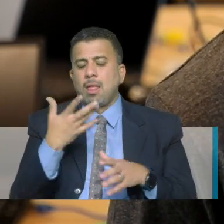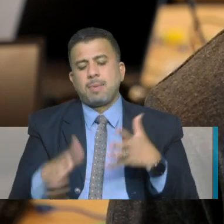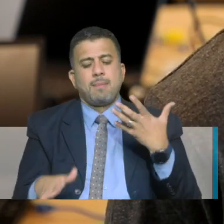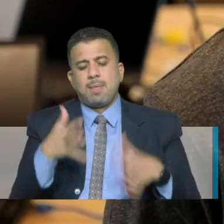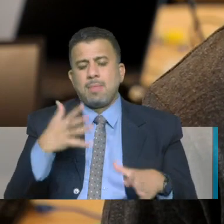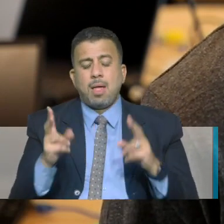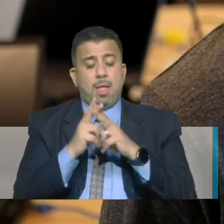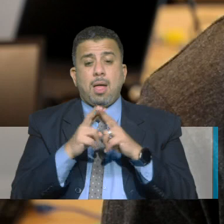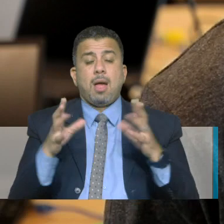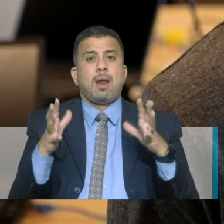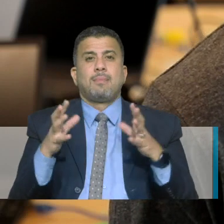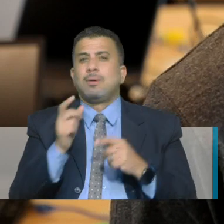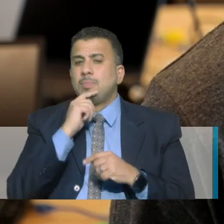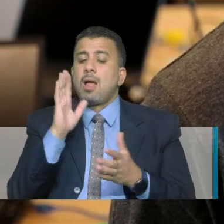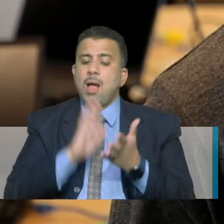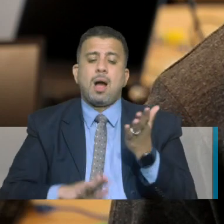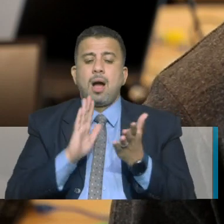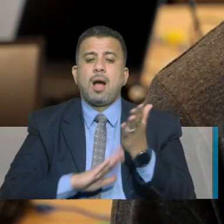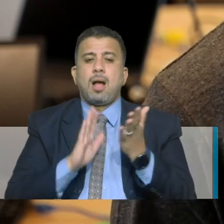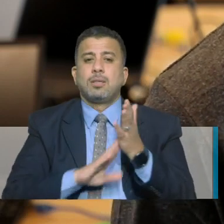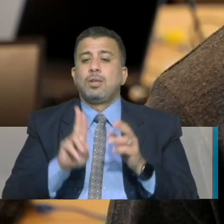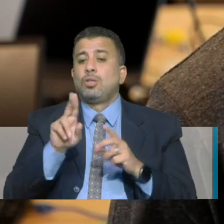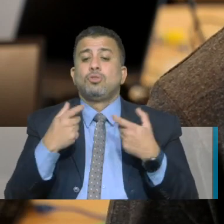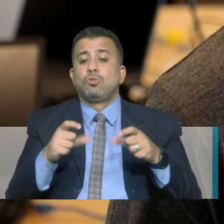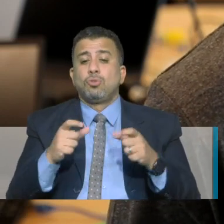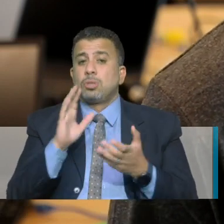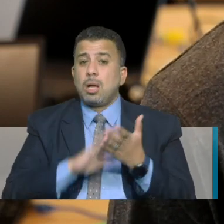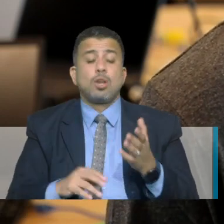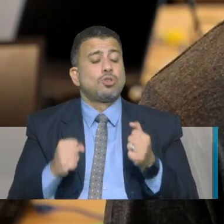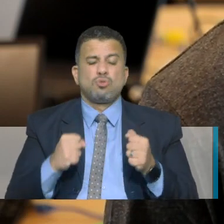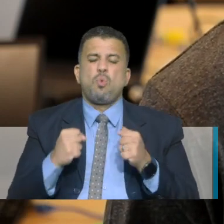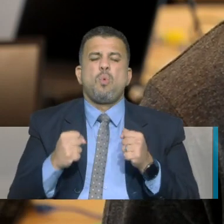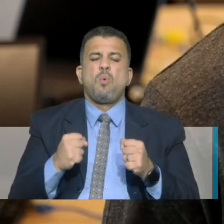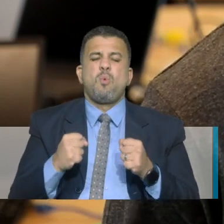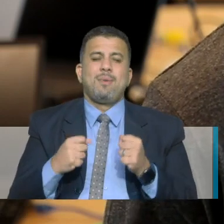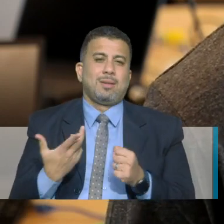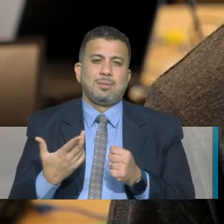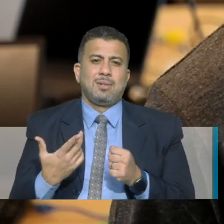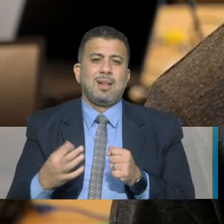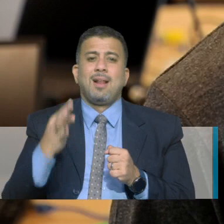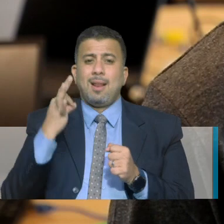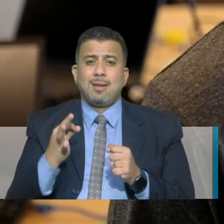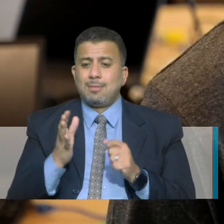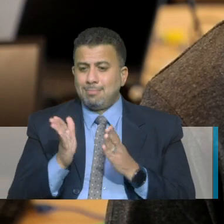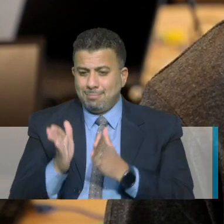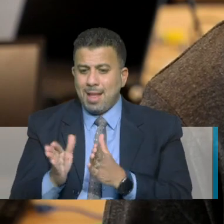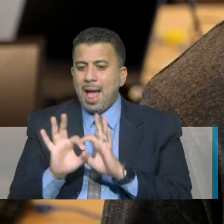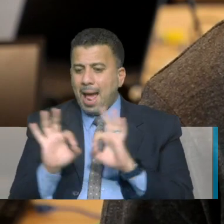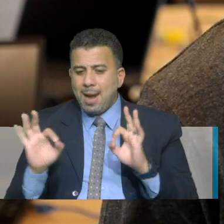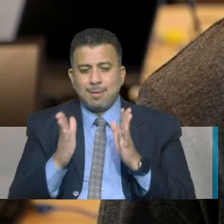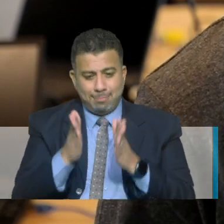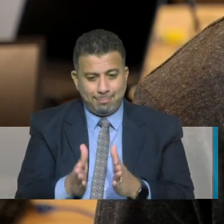ينقع يتكهرب، إنه في خطورات في التكنولوجيا بعد وفي صعوبة، وكل شيء له حل